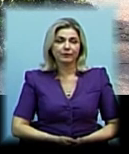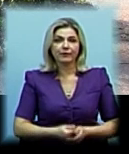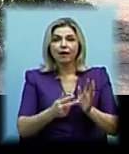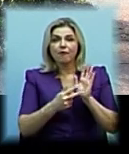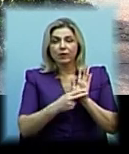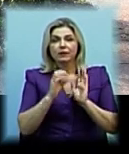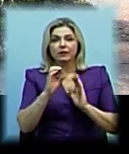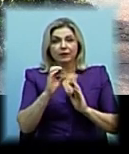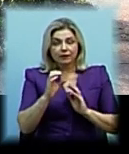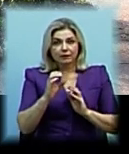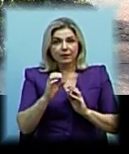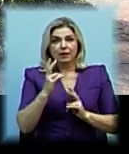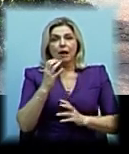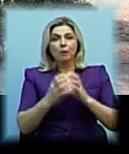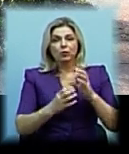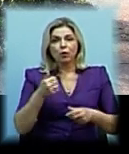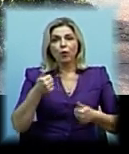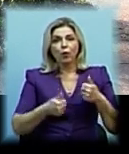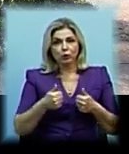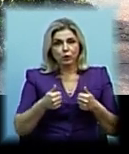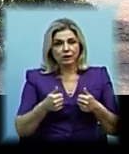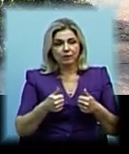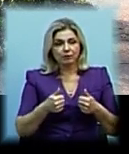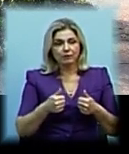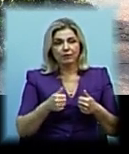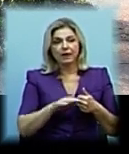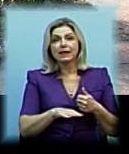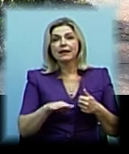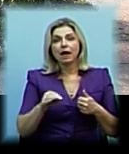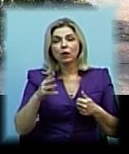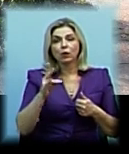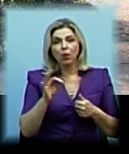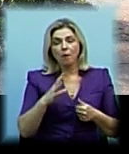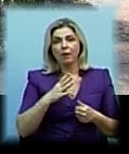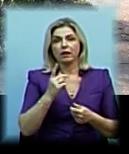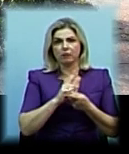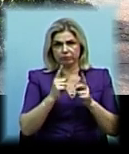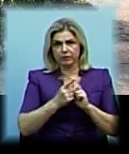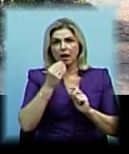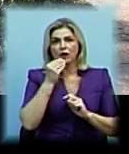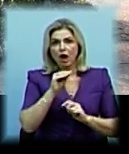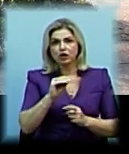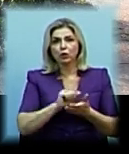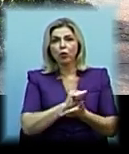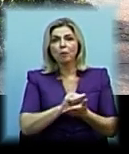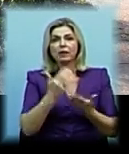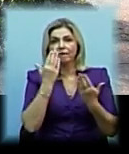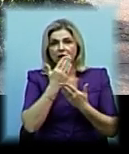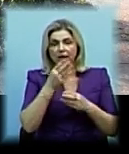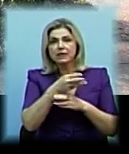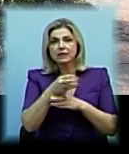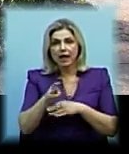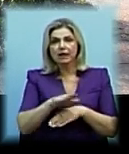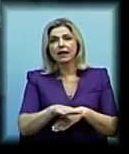8 вересня на міжнародному конкурсі «Дитятко» він став кращим документальним фільмом, знятим